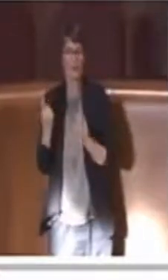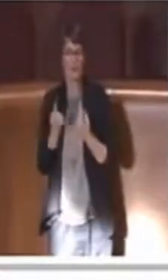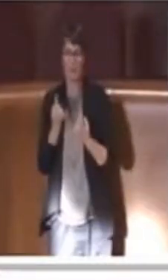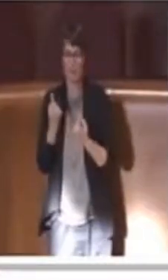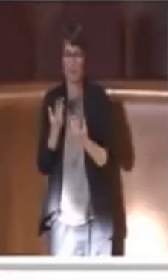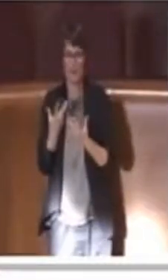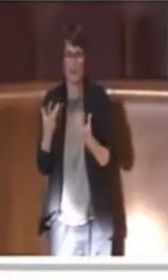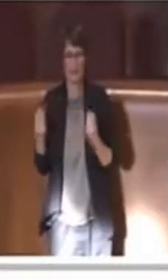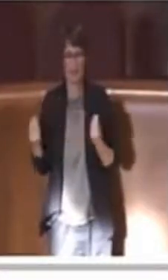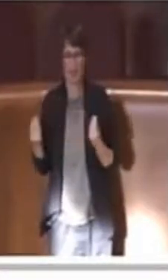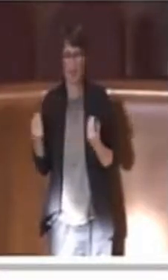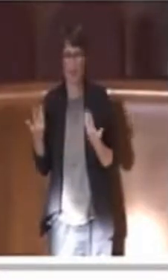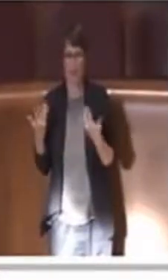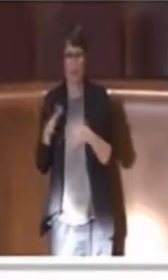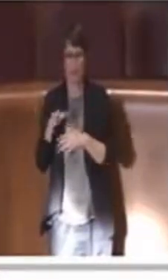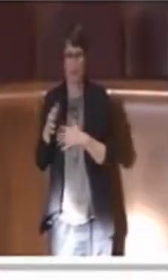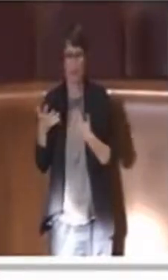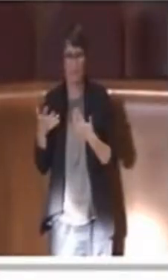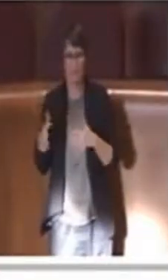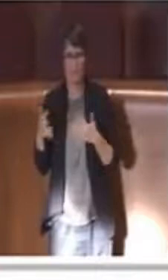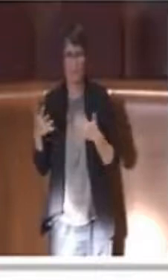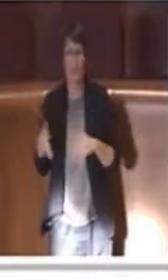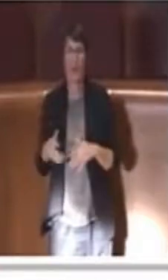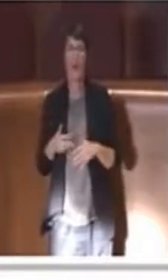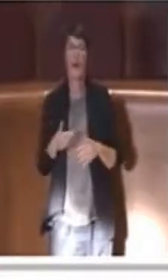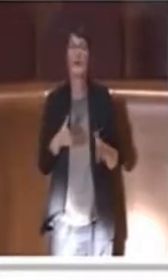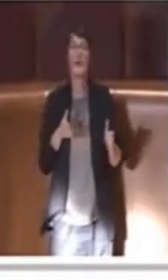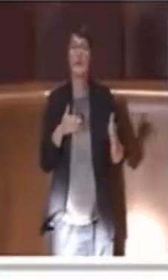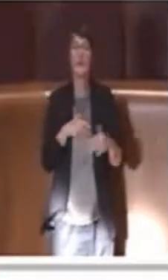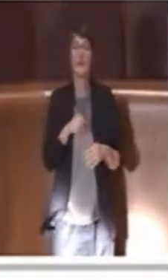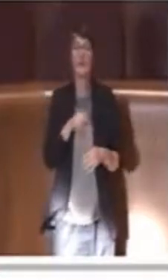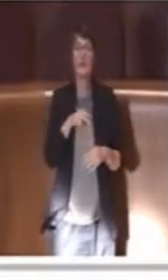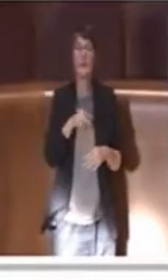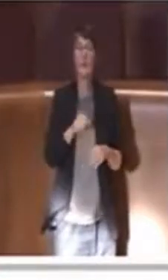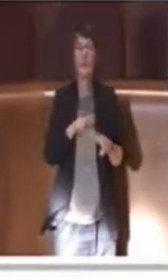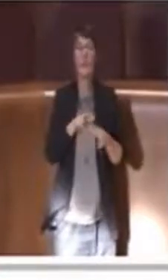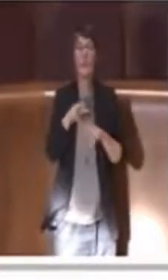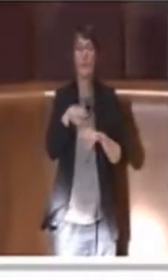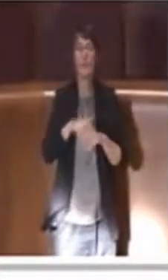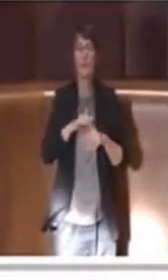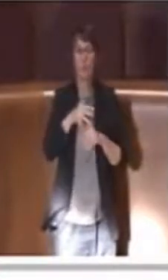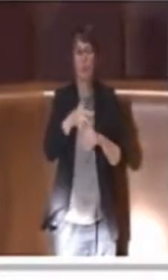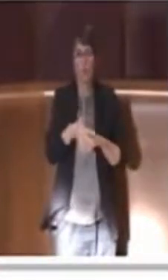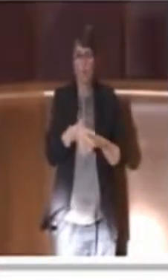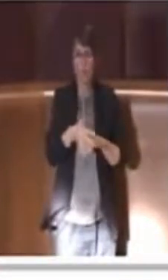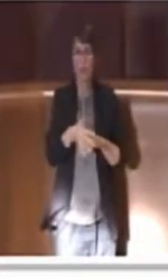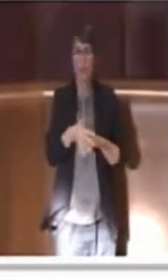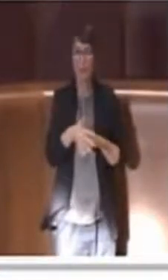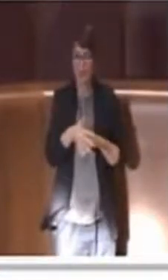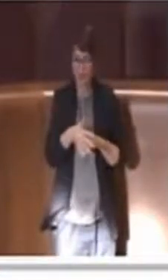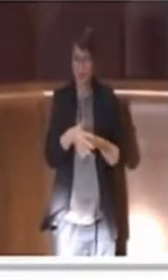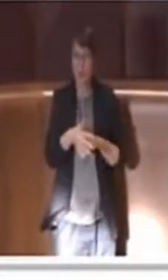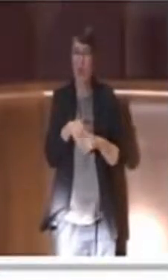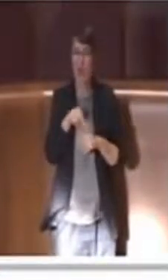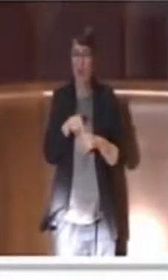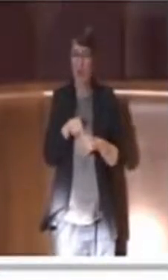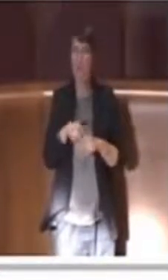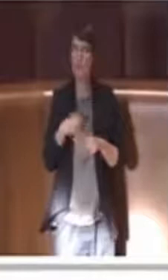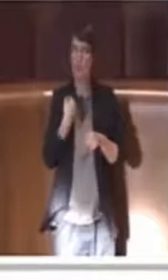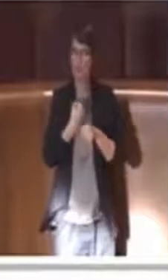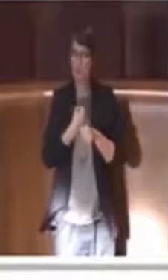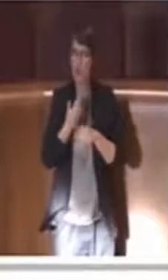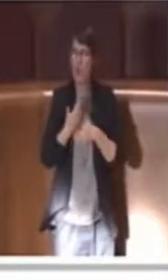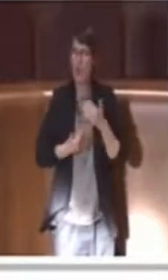Il Dipartimento Simo nel Municipio Quinto, il Municipio Quinto sta lavorando su un accordo quadro proprio